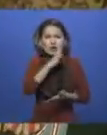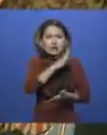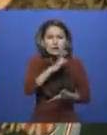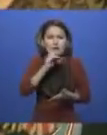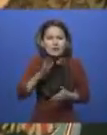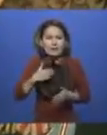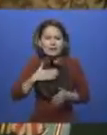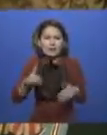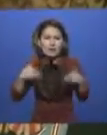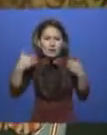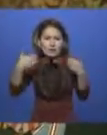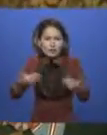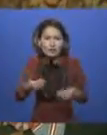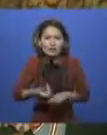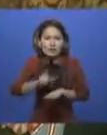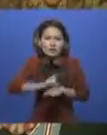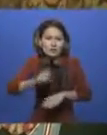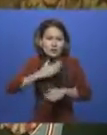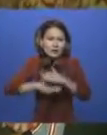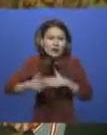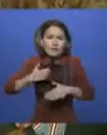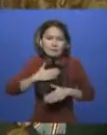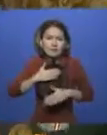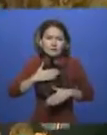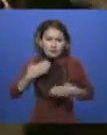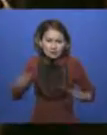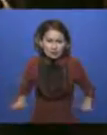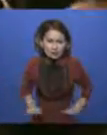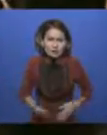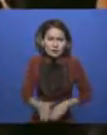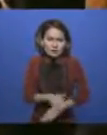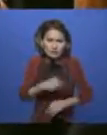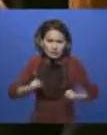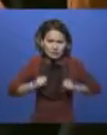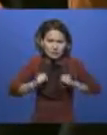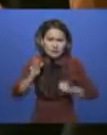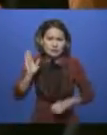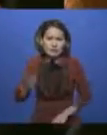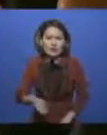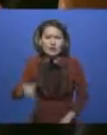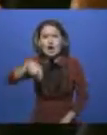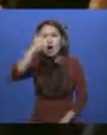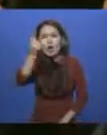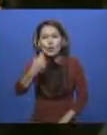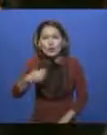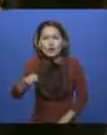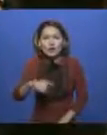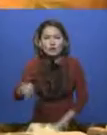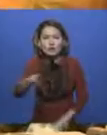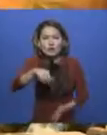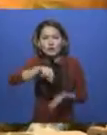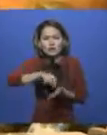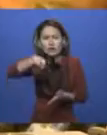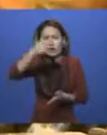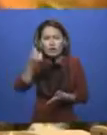қамқорлығы біздерді қанаттандырып, әлі де өмір сүре тұруға міндеттейтіндей. Жорық жолдарын Украинадан бастаған Александр Добромелов Румынияны